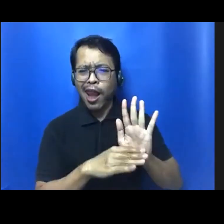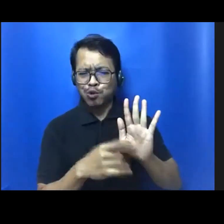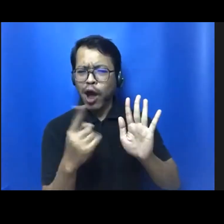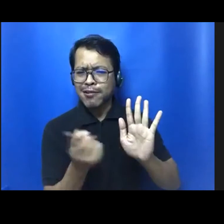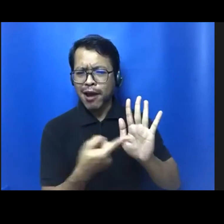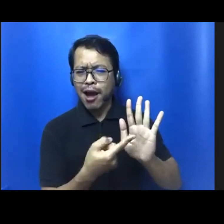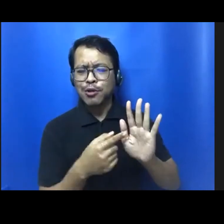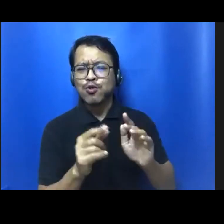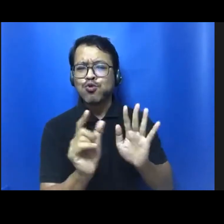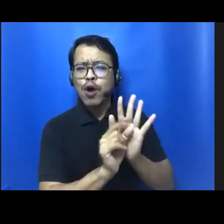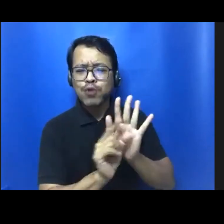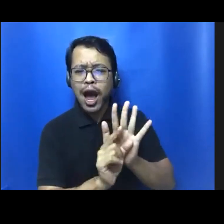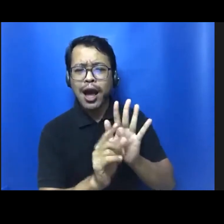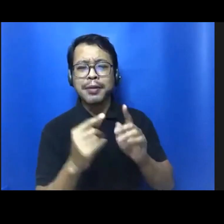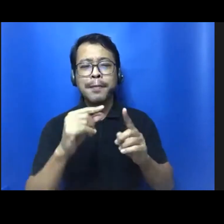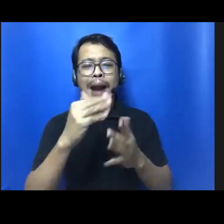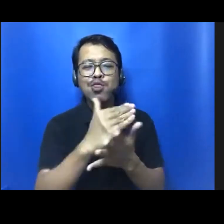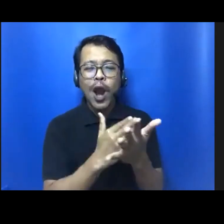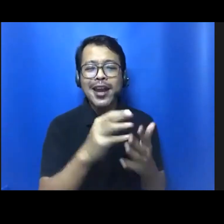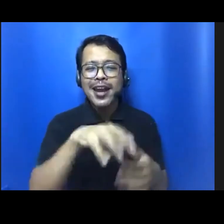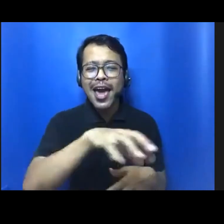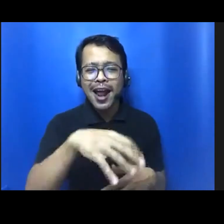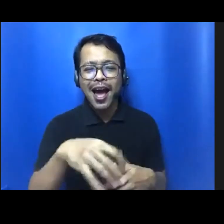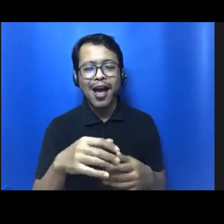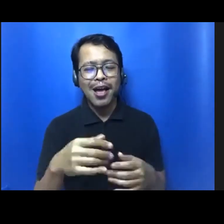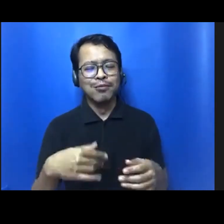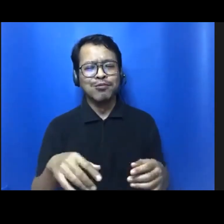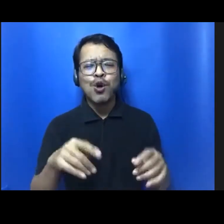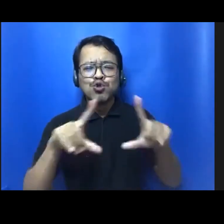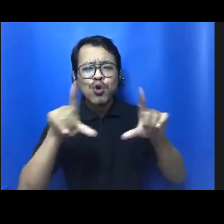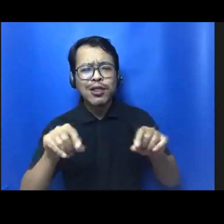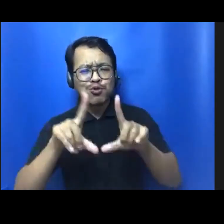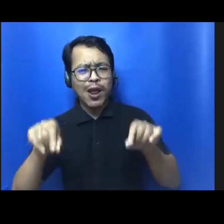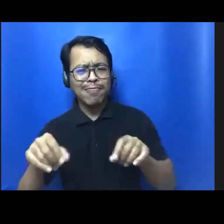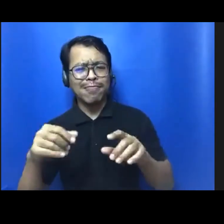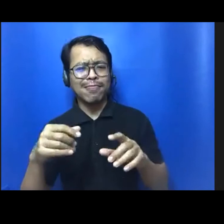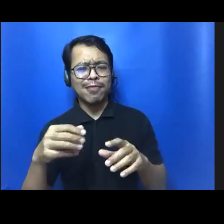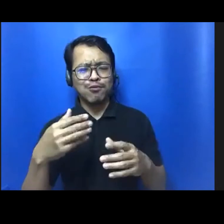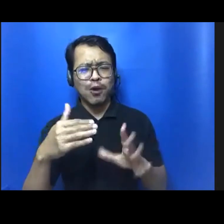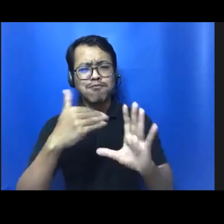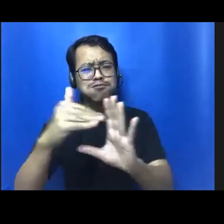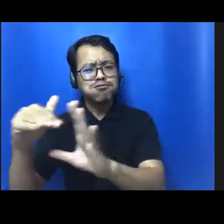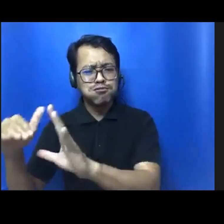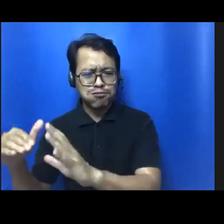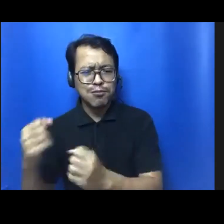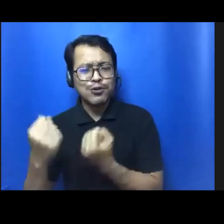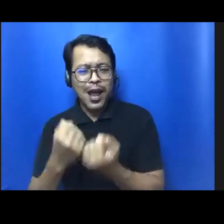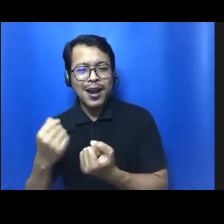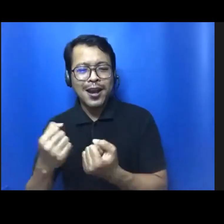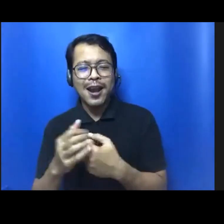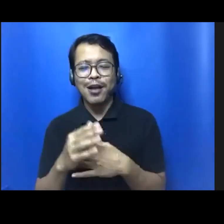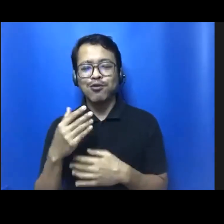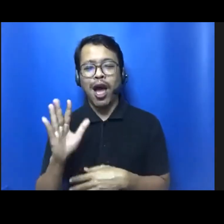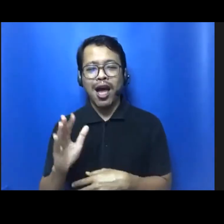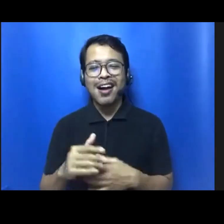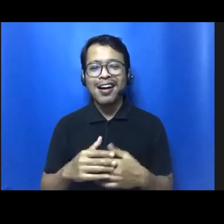kita maupun surat edaran sudah kita sebarkan kepada semua perusahaan, termasuk kalau kita melakukan pembinaan ke perusahaan